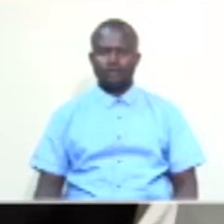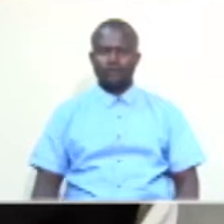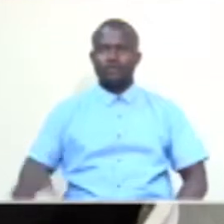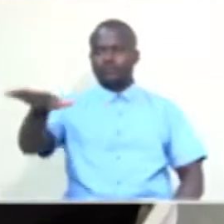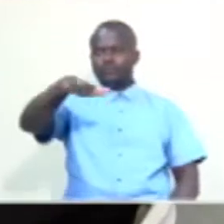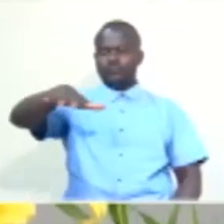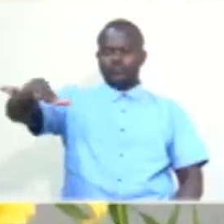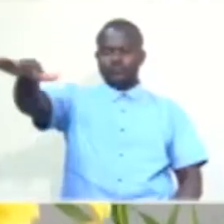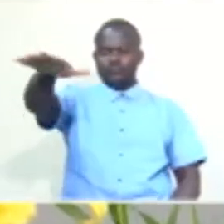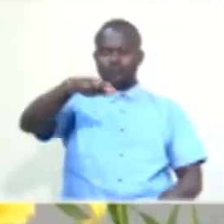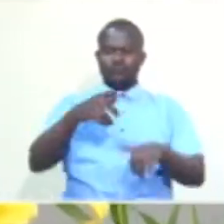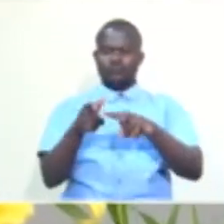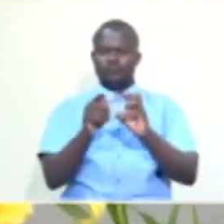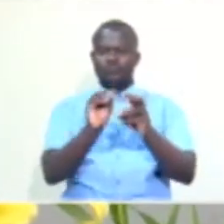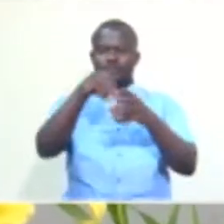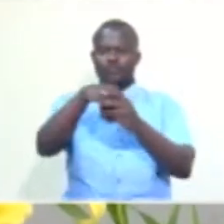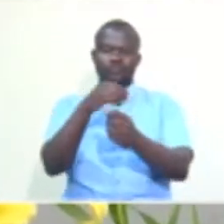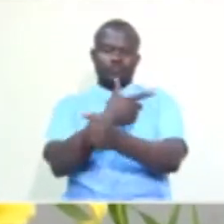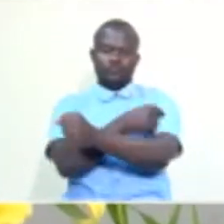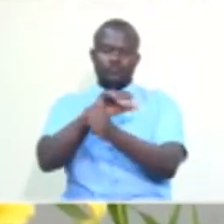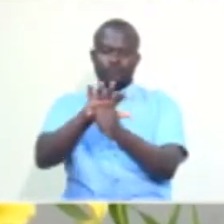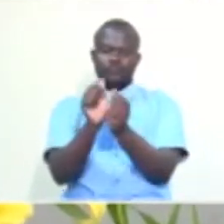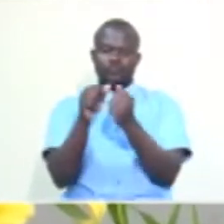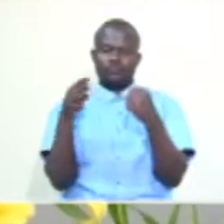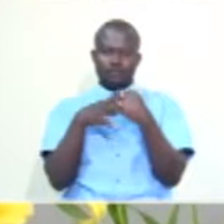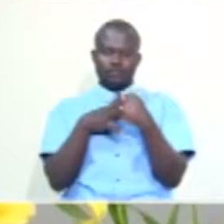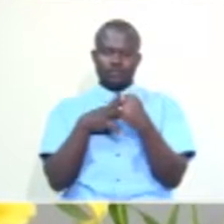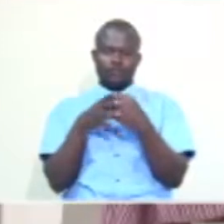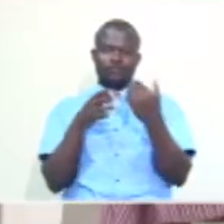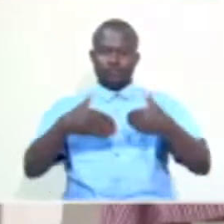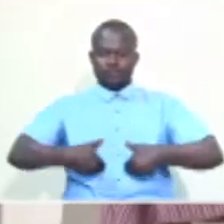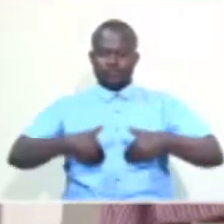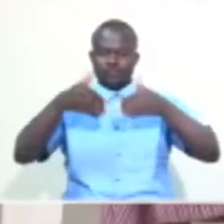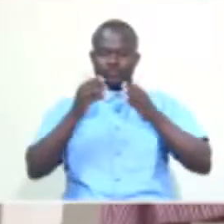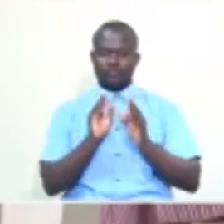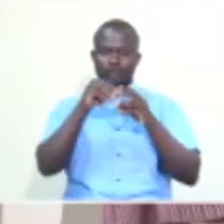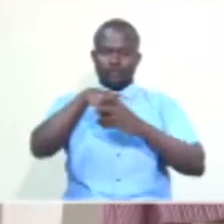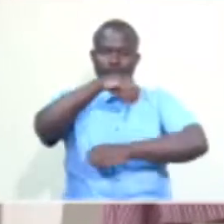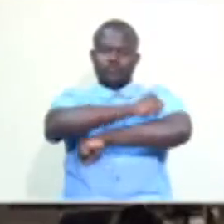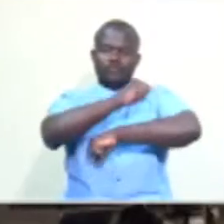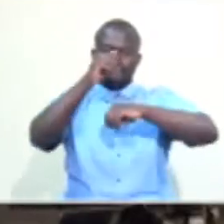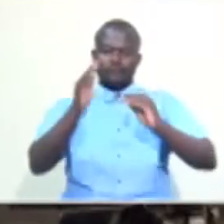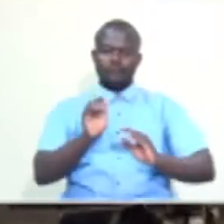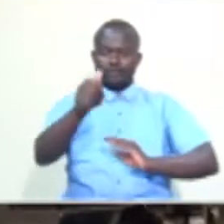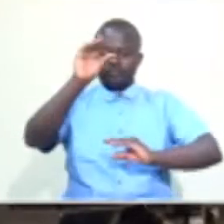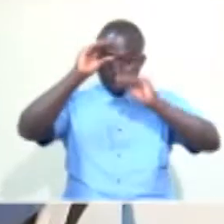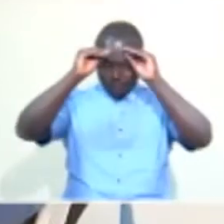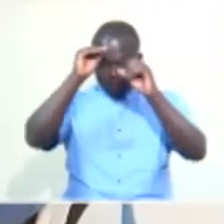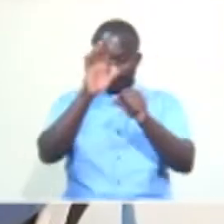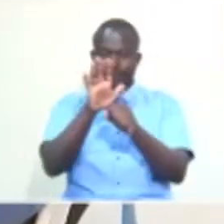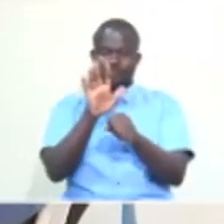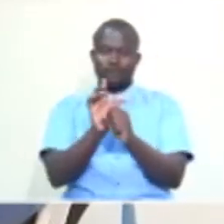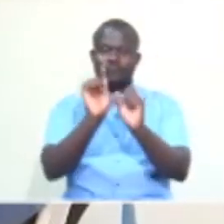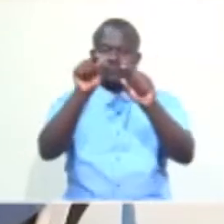kuri site zitandukanye zitangirwaho inkingo za COVID-19 urubyiruko rurimo abanyeshuri nibo biganje mu bantu